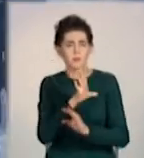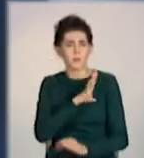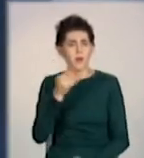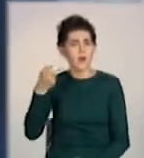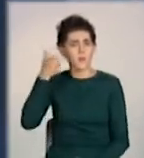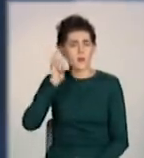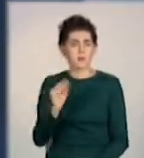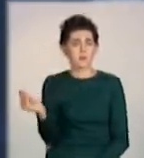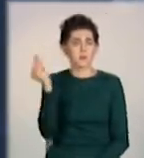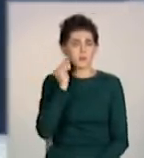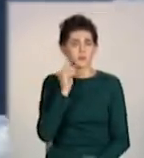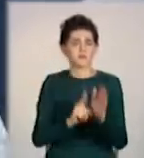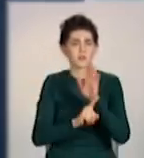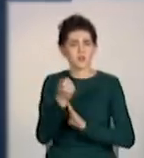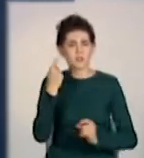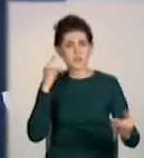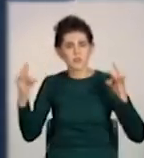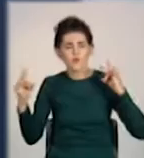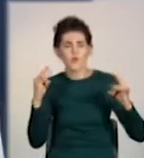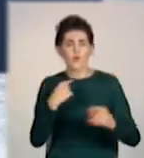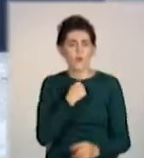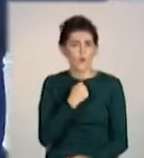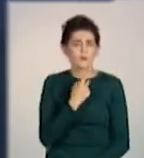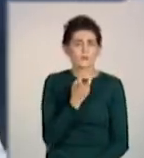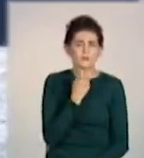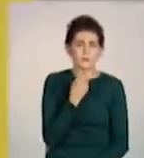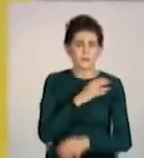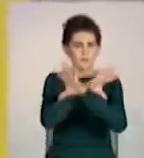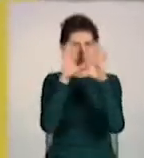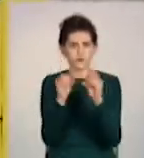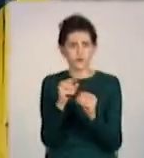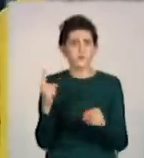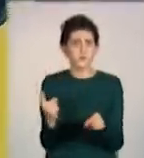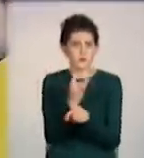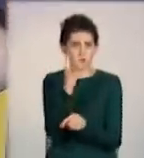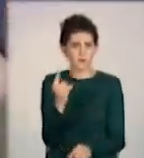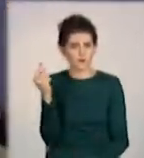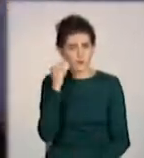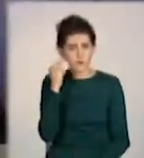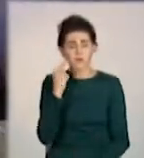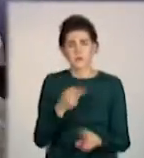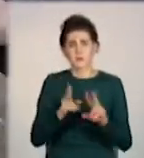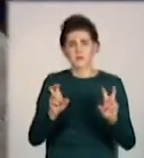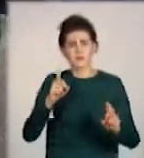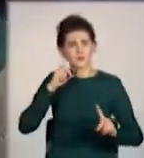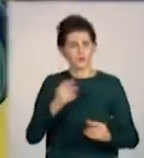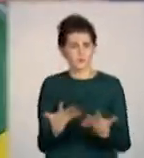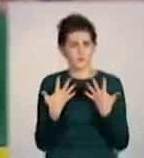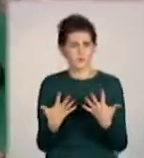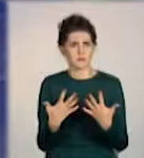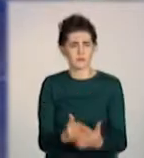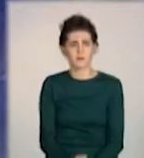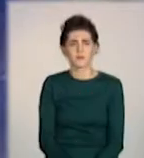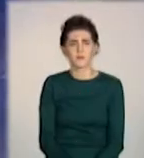встановлення слухових апаратів. Звуки, голоси, сміх – усе це хлопчик уперше чує так розбірливо. Ми